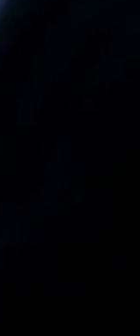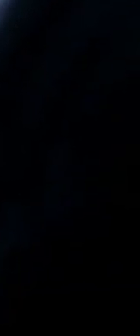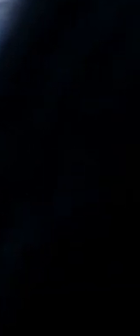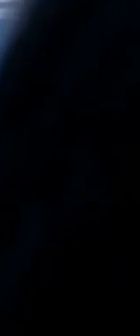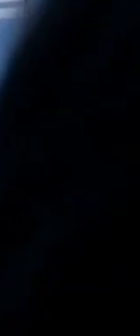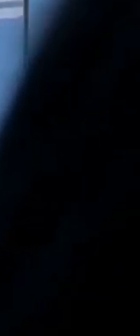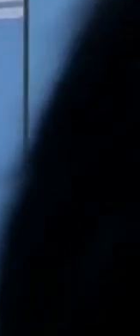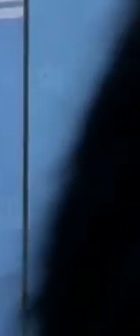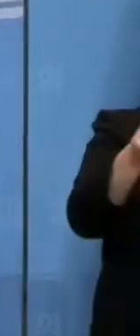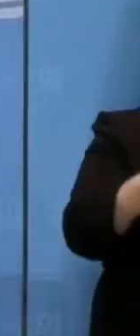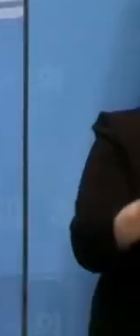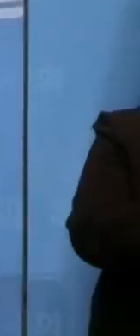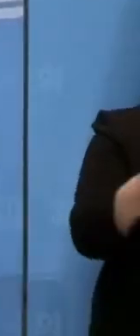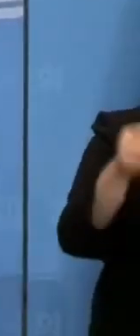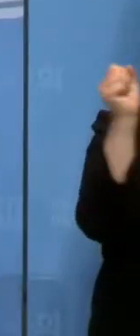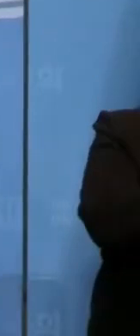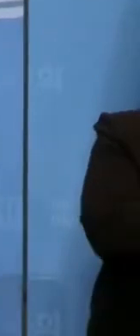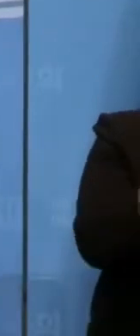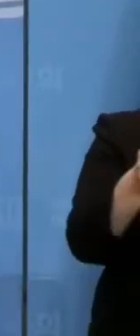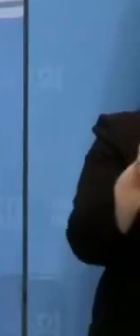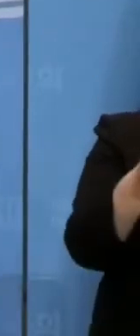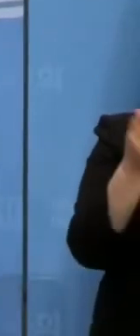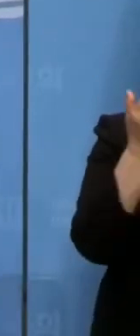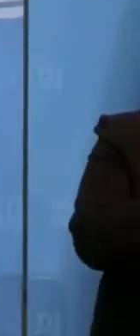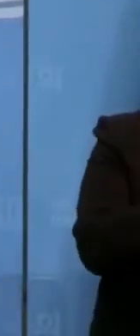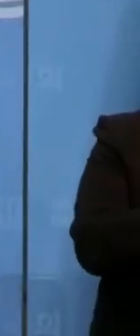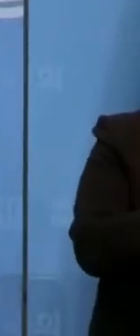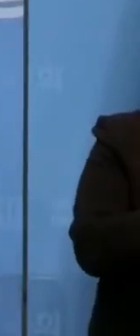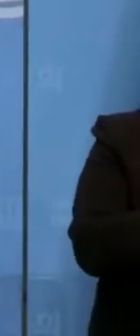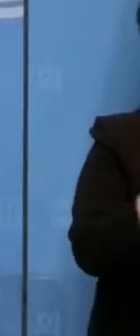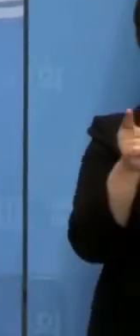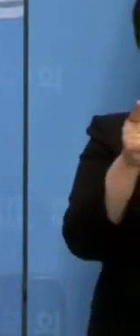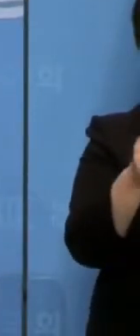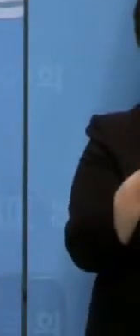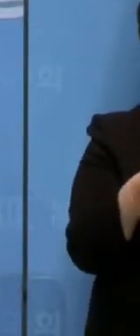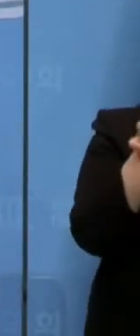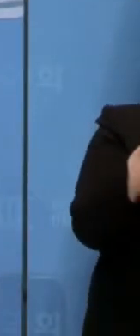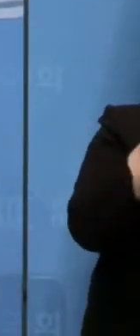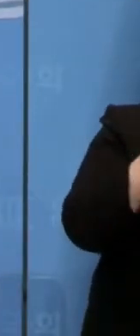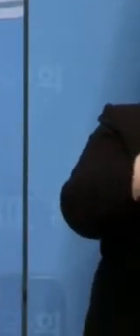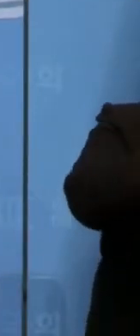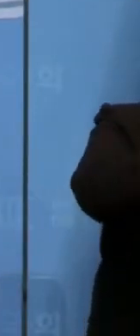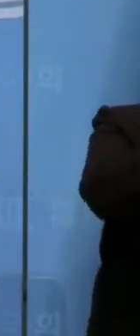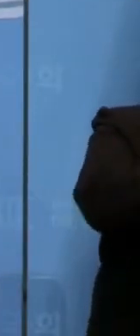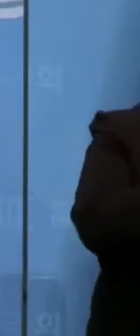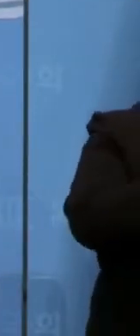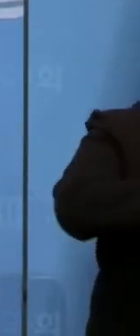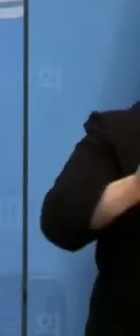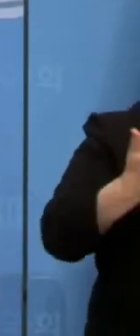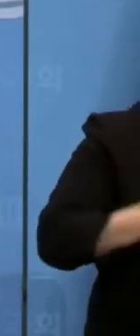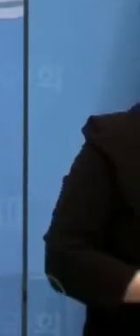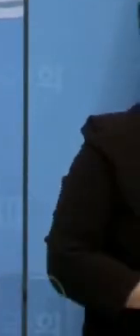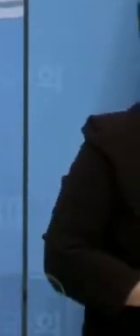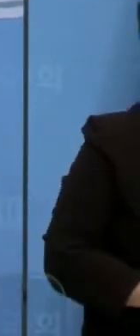저들의 실정에 기대고 반사 이익에만 얹혀가려는 낡은 습성을 버려야